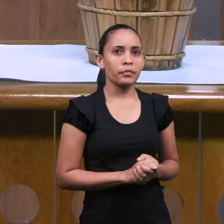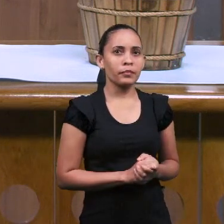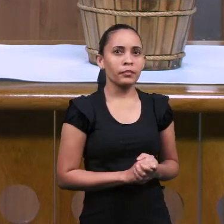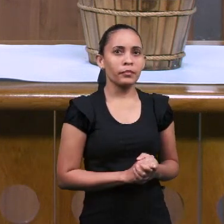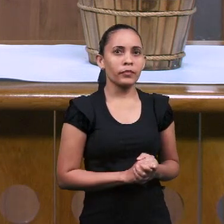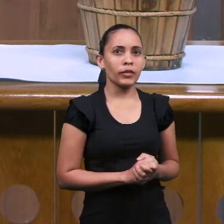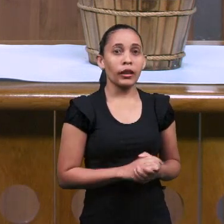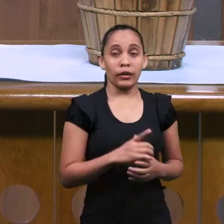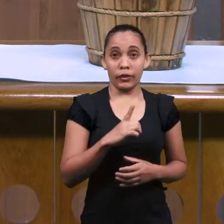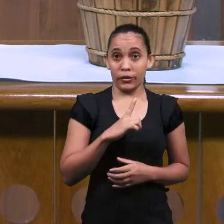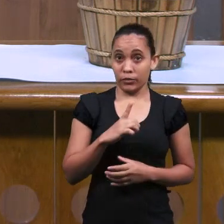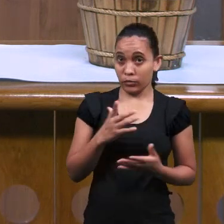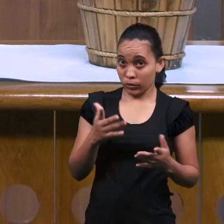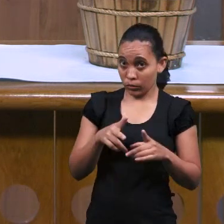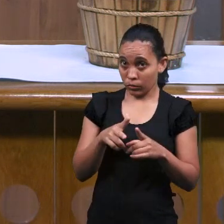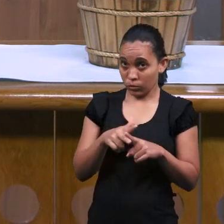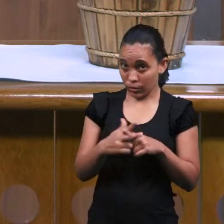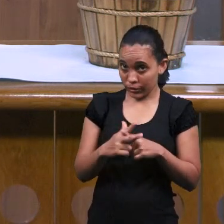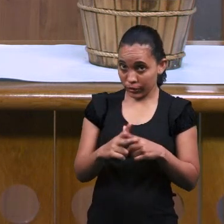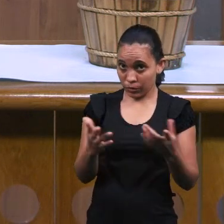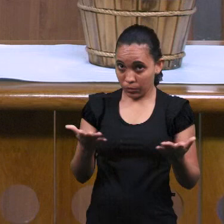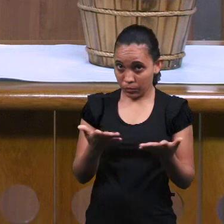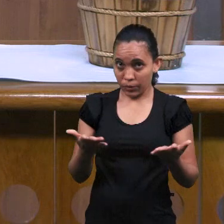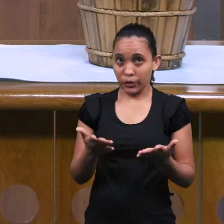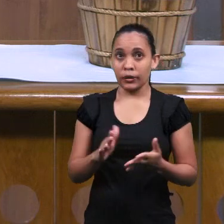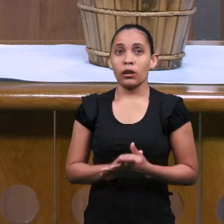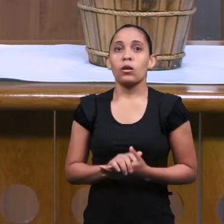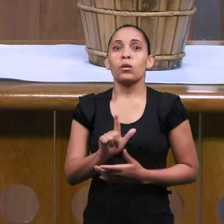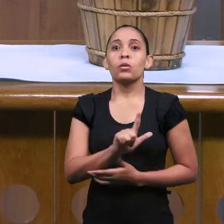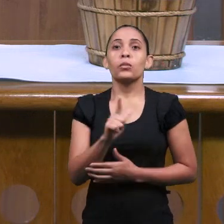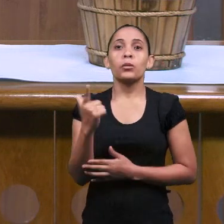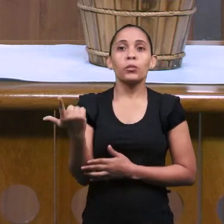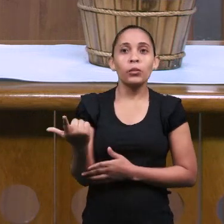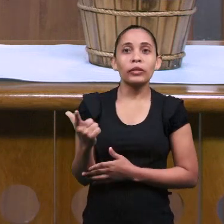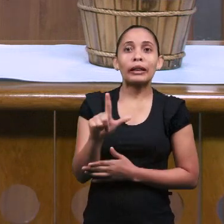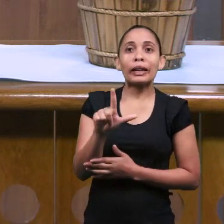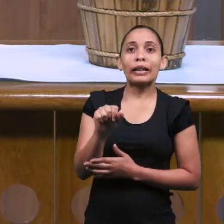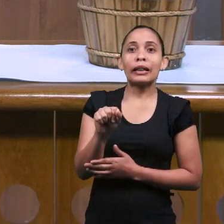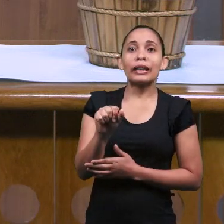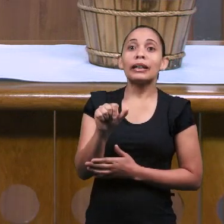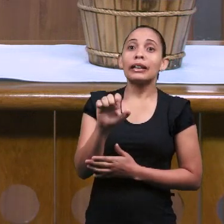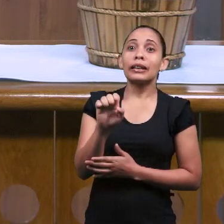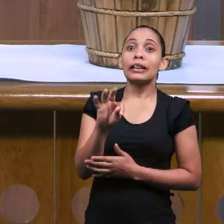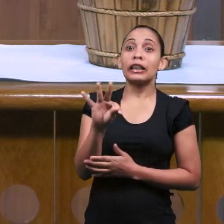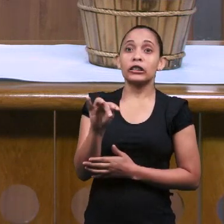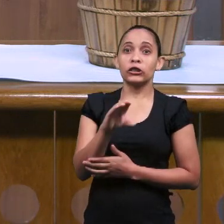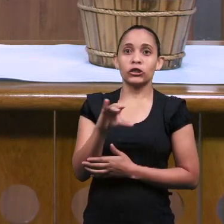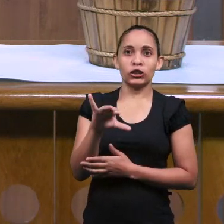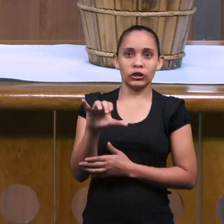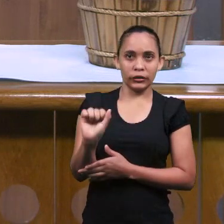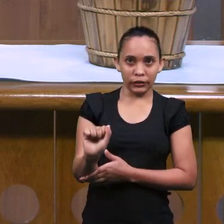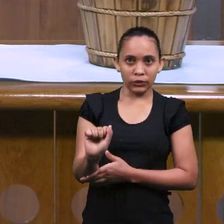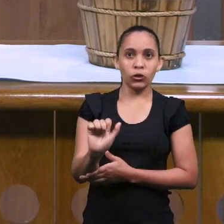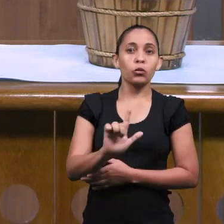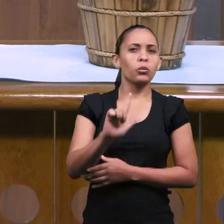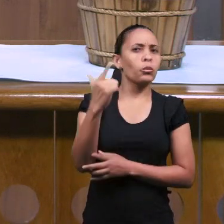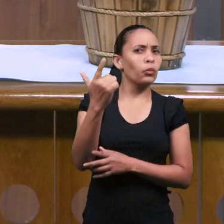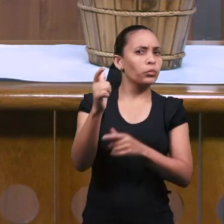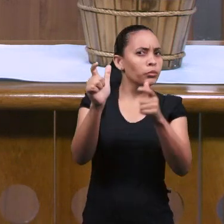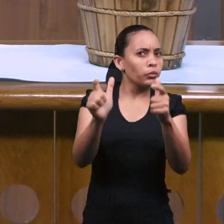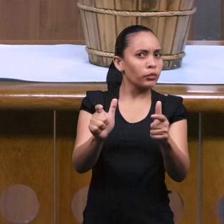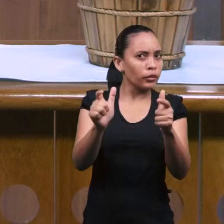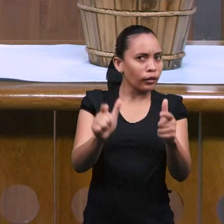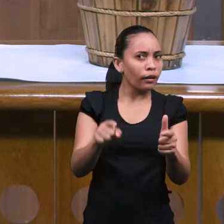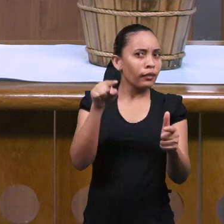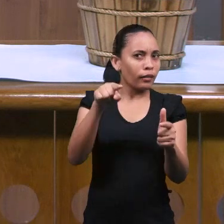Il y a une correction. Laetitia qui a été présentée, elle n'est pas de de l'église de Porto, l'église